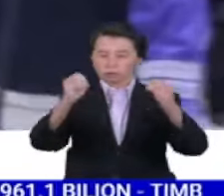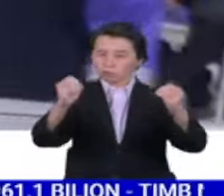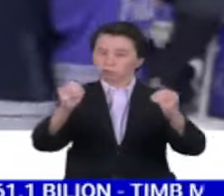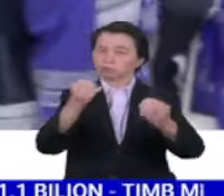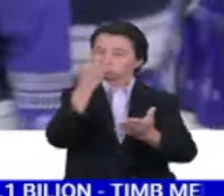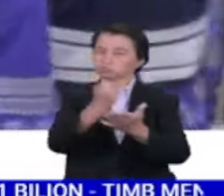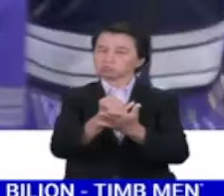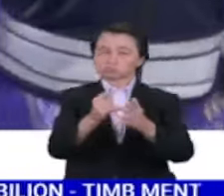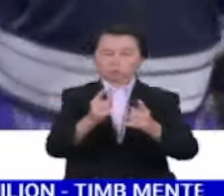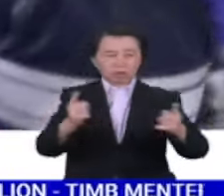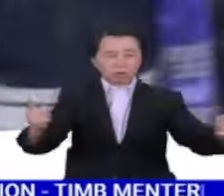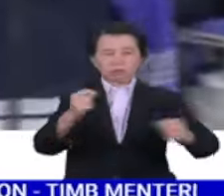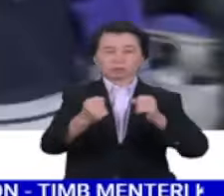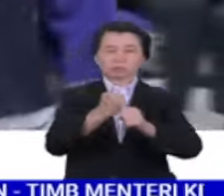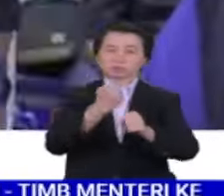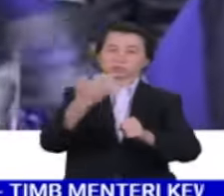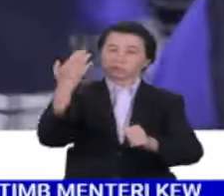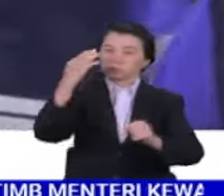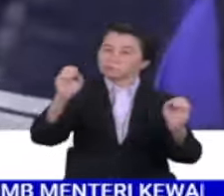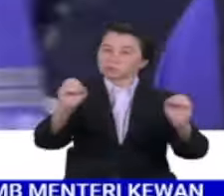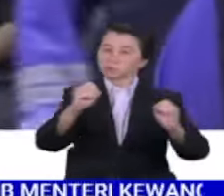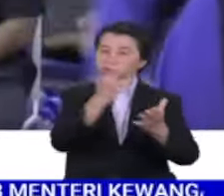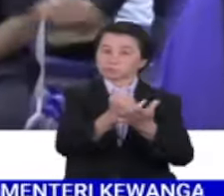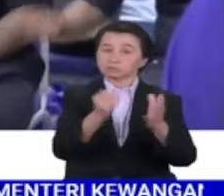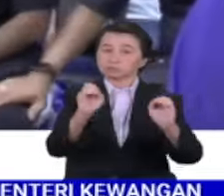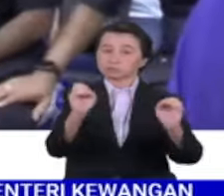sepanjang tahun lalu